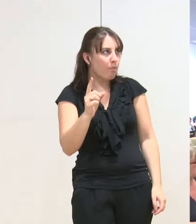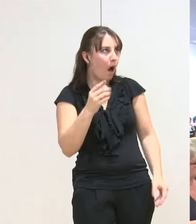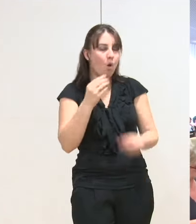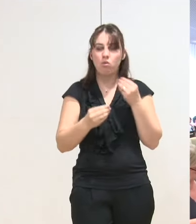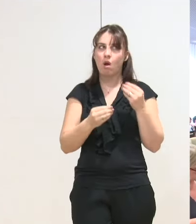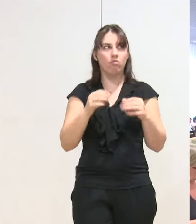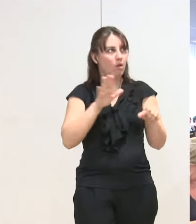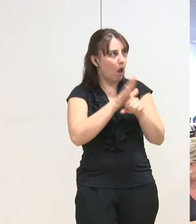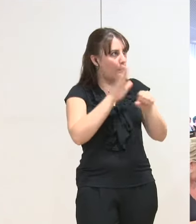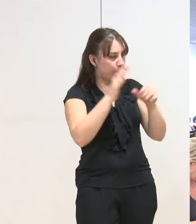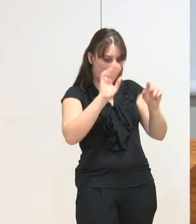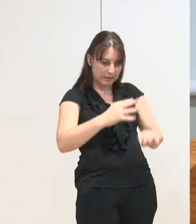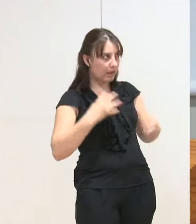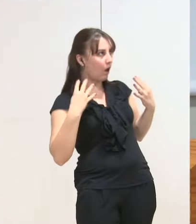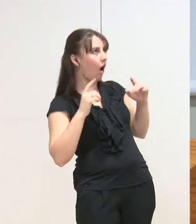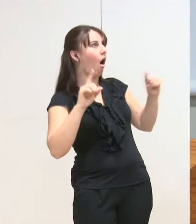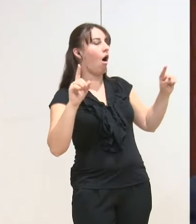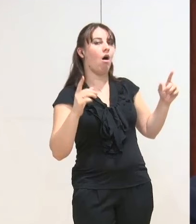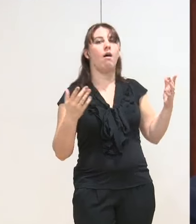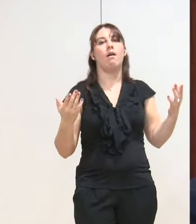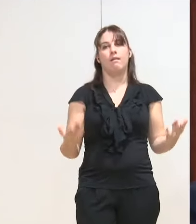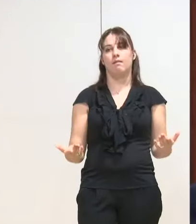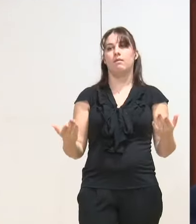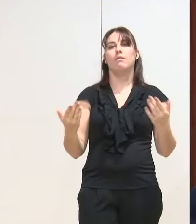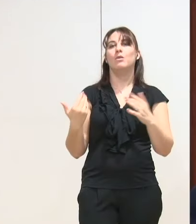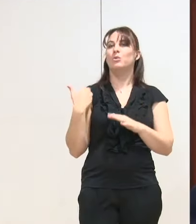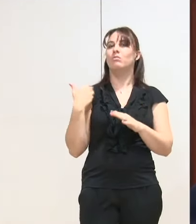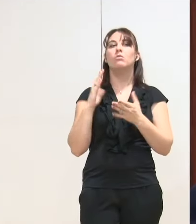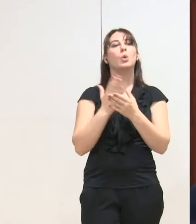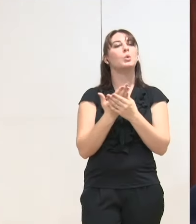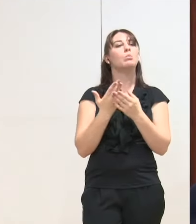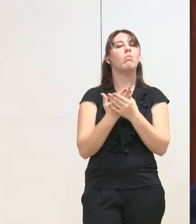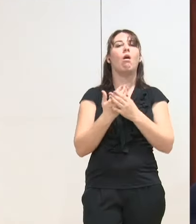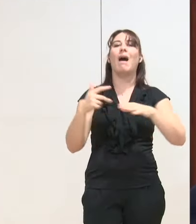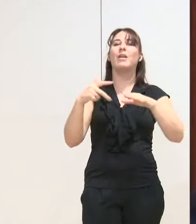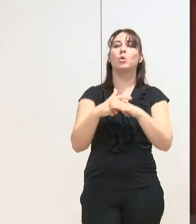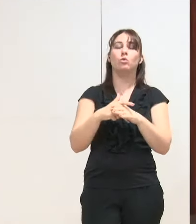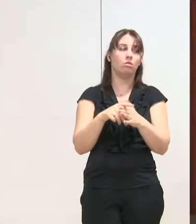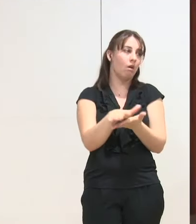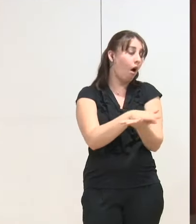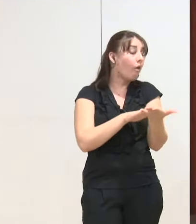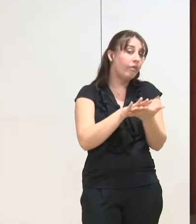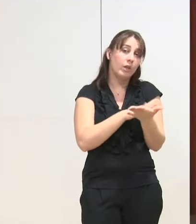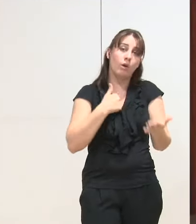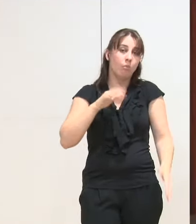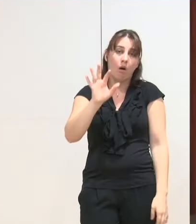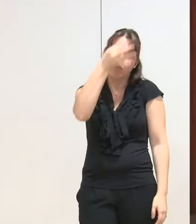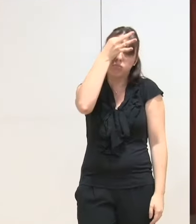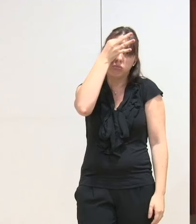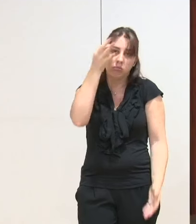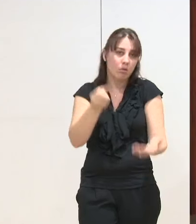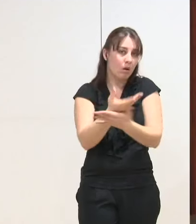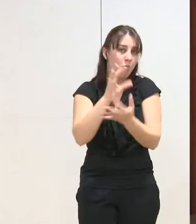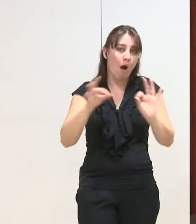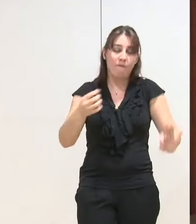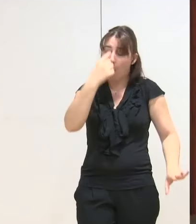mesure il suffit de regarder dès l'introduction de votre document qui excusez-moi de le dire mais c'est la formule qui